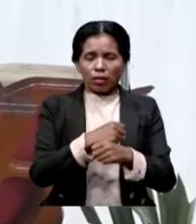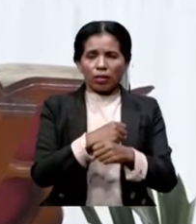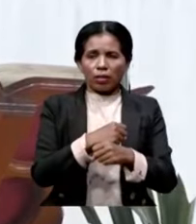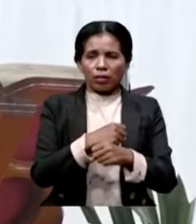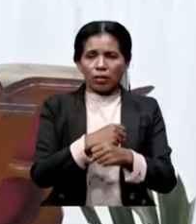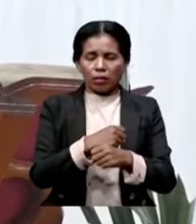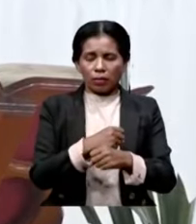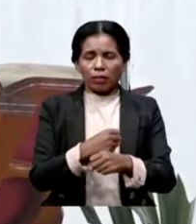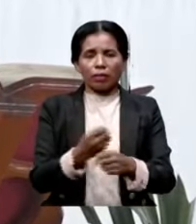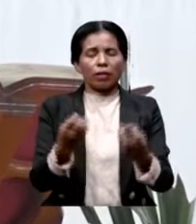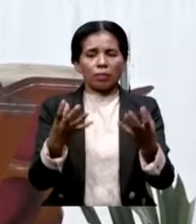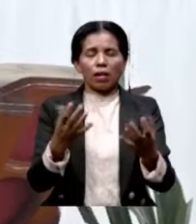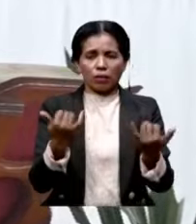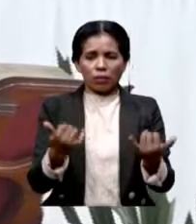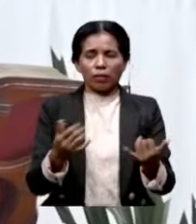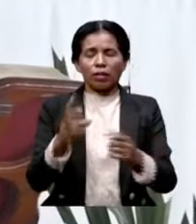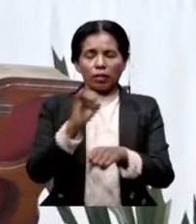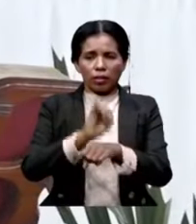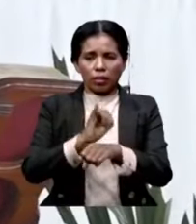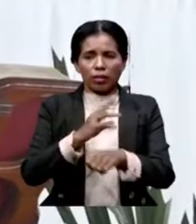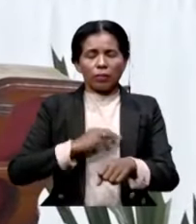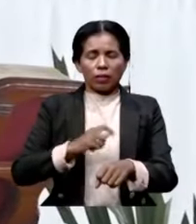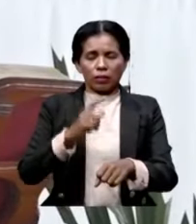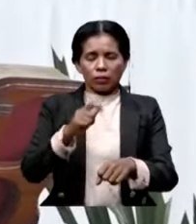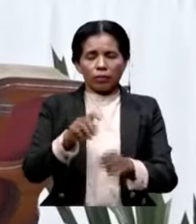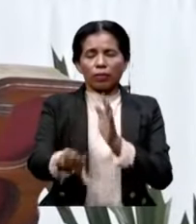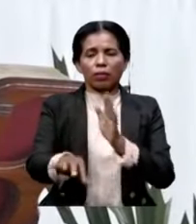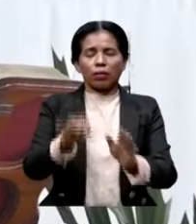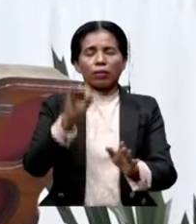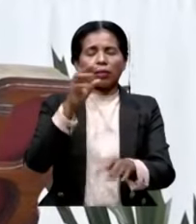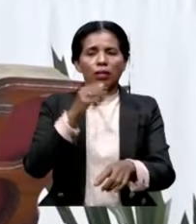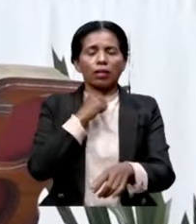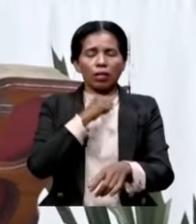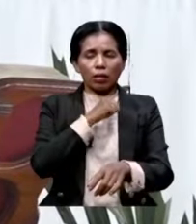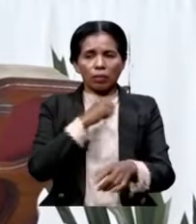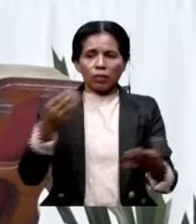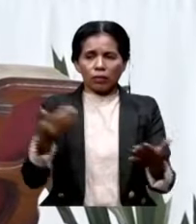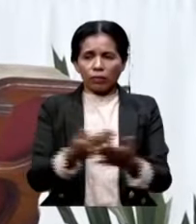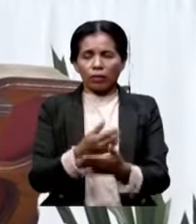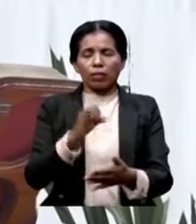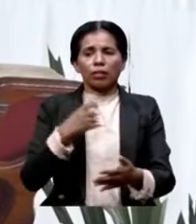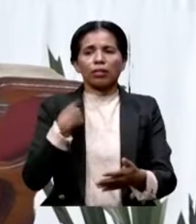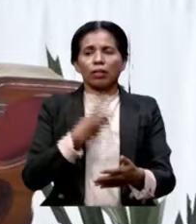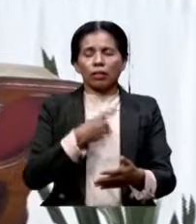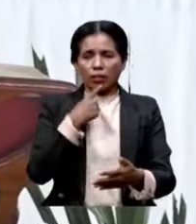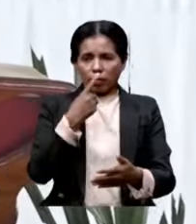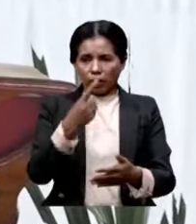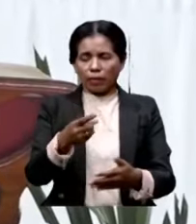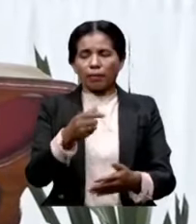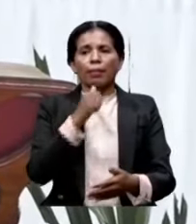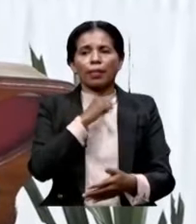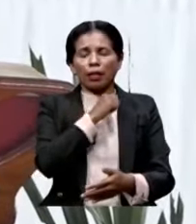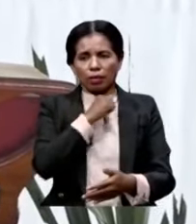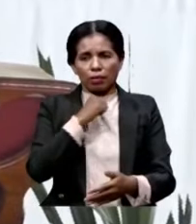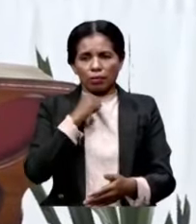Mereka oli mana tutu kereta mana alfar ko alfar mana makan esamin dan tenyon padre